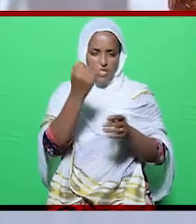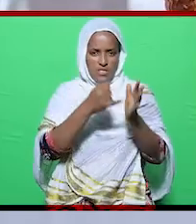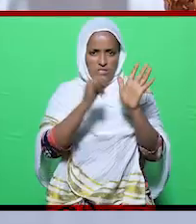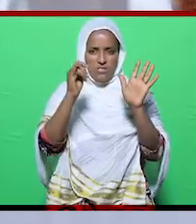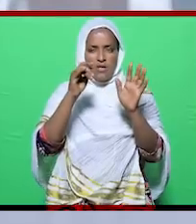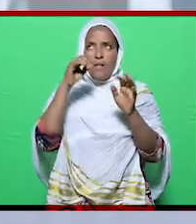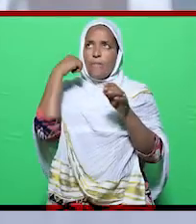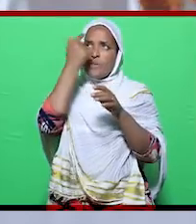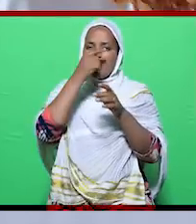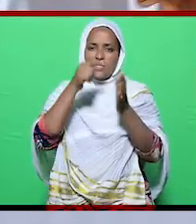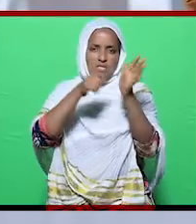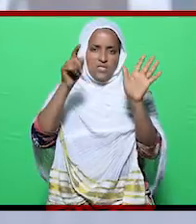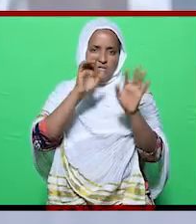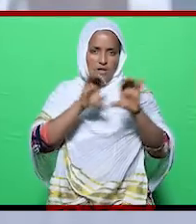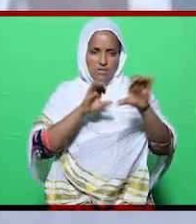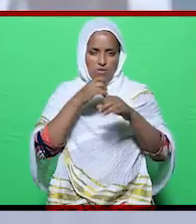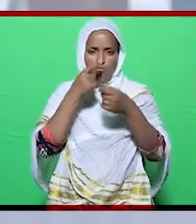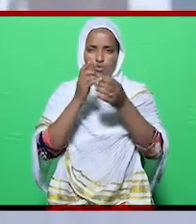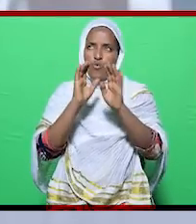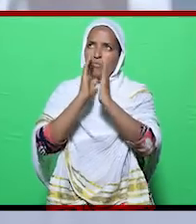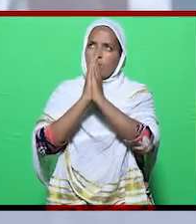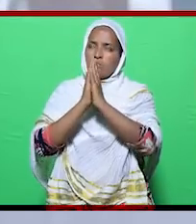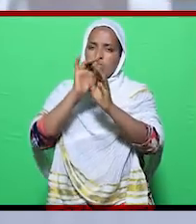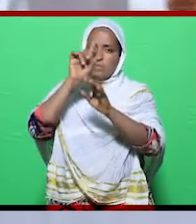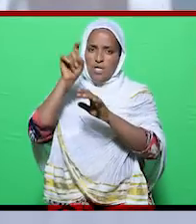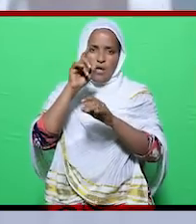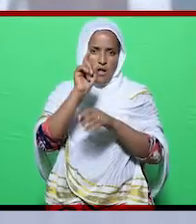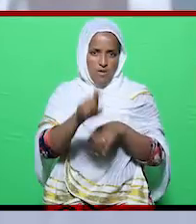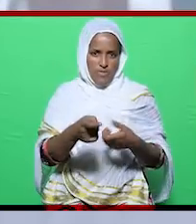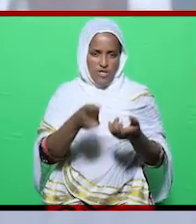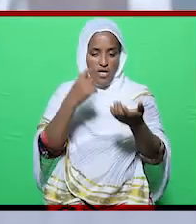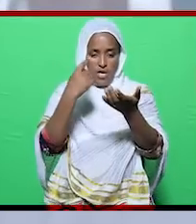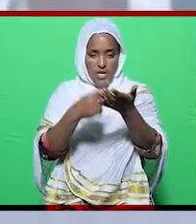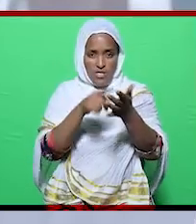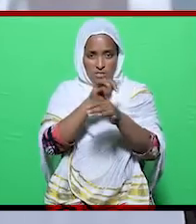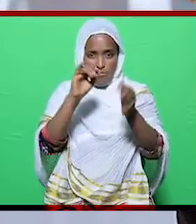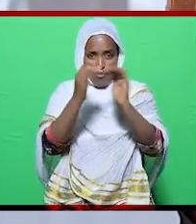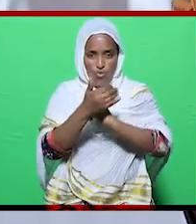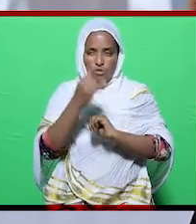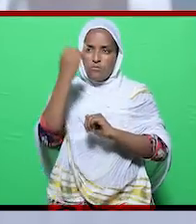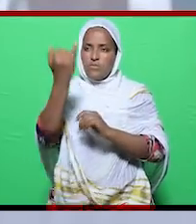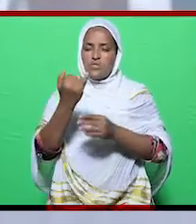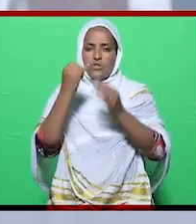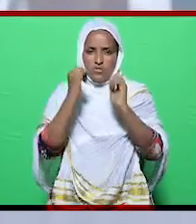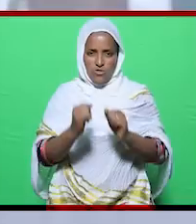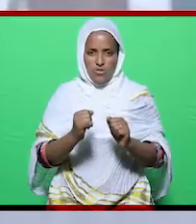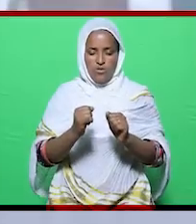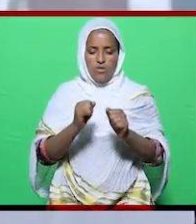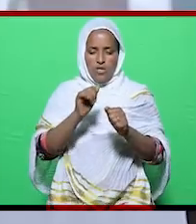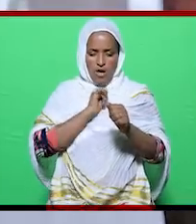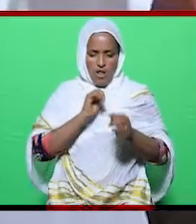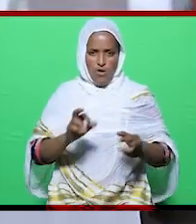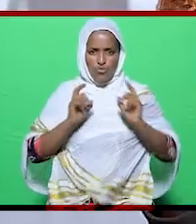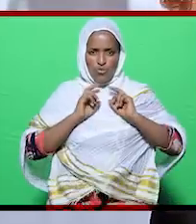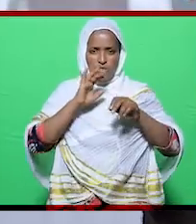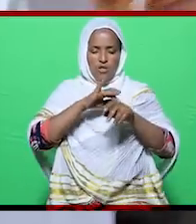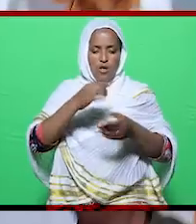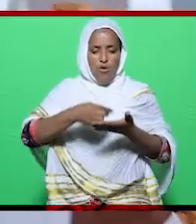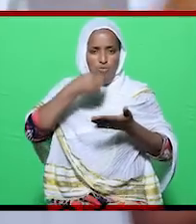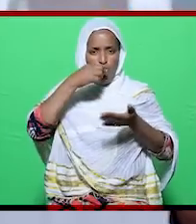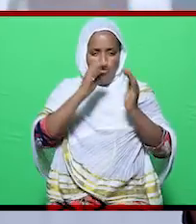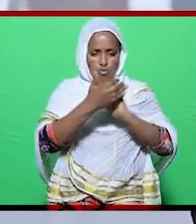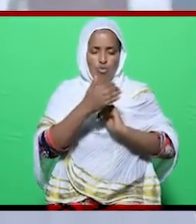ክብርህን ግለጽ፣ መልክህን ግለጽልኝ ብሎ መለመን መጠየቅ አለበት። ይሄ ከሆነ ሥዕላት ይሳላሉ። የራሱ ህይወት ላይ